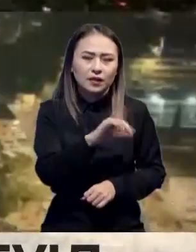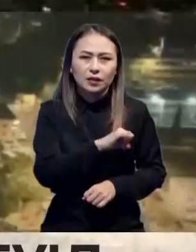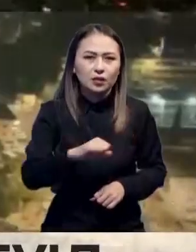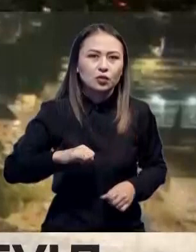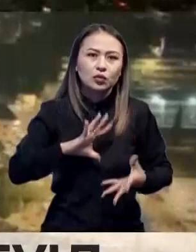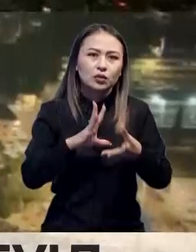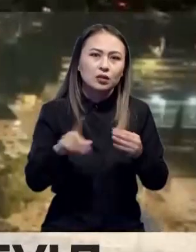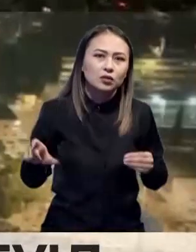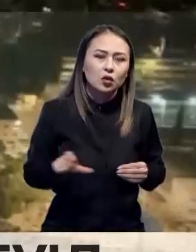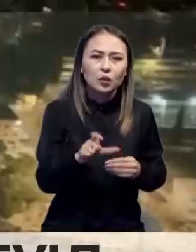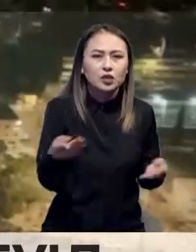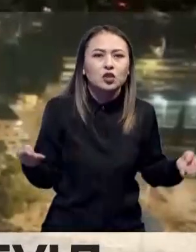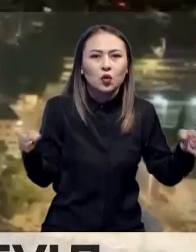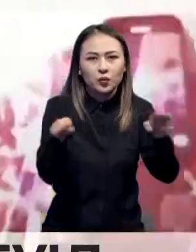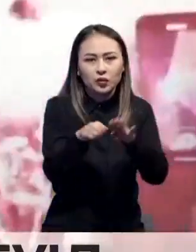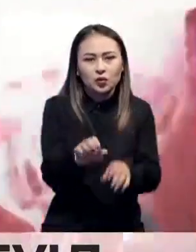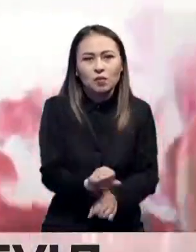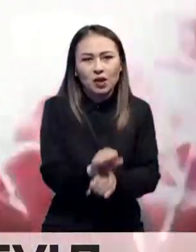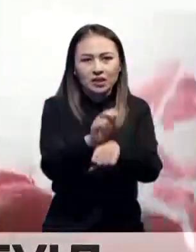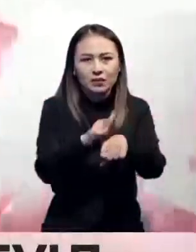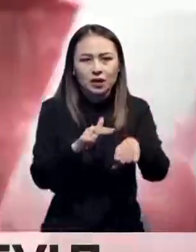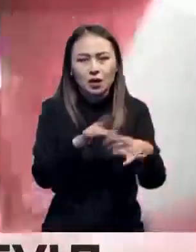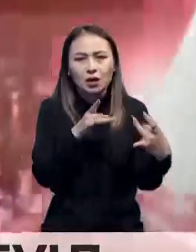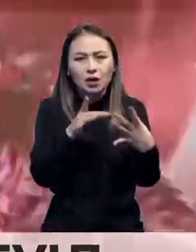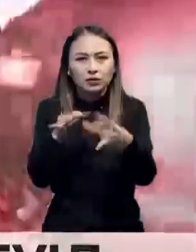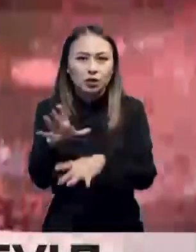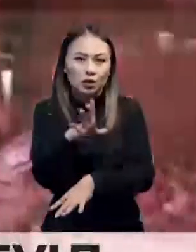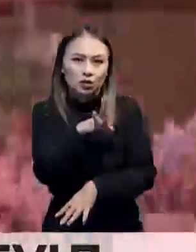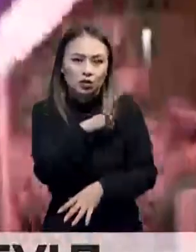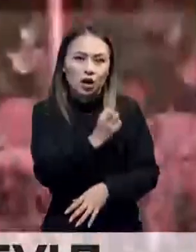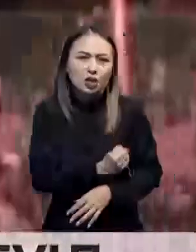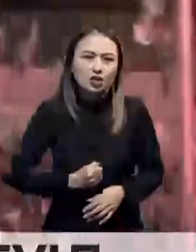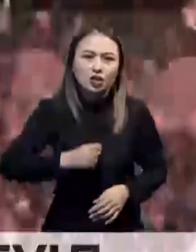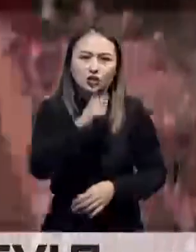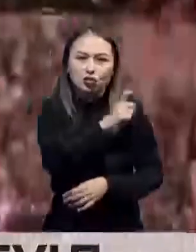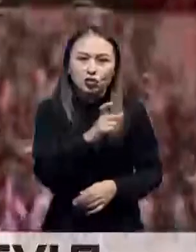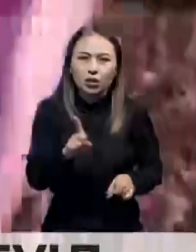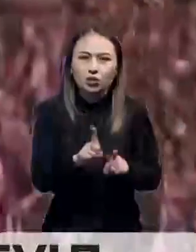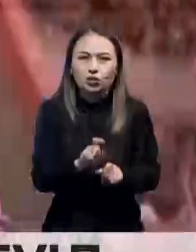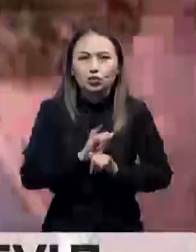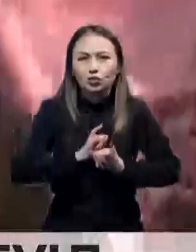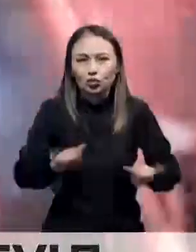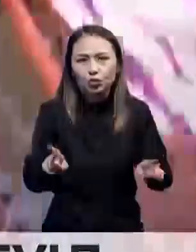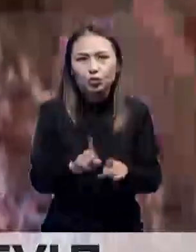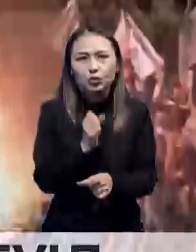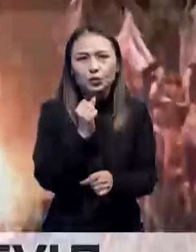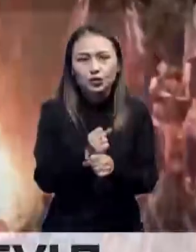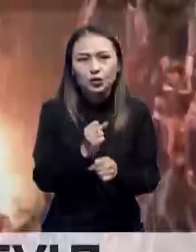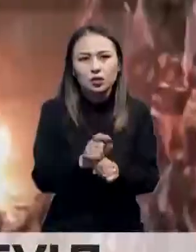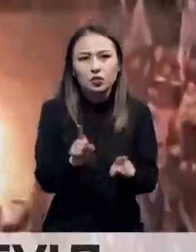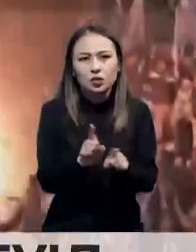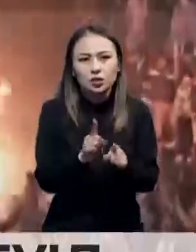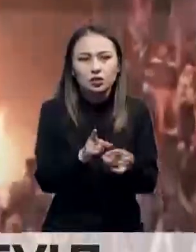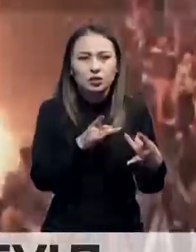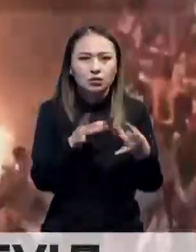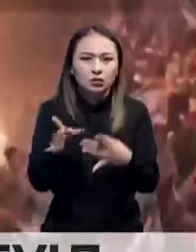негізгі жолдардың бірін жауып тастаған. Шеру соңы полицейлермен қақтығысқа ұласты. Ашынған жұртты тарату үшін күшті құрылым өкілдері